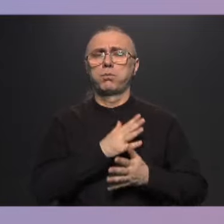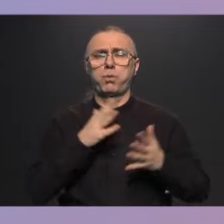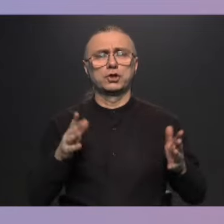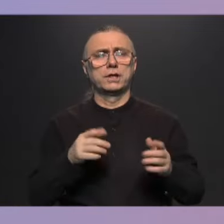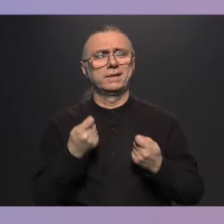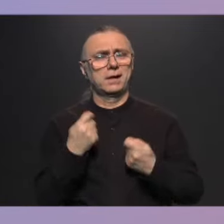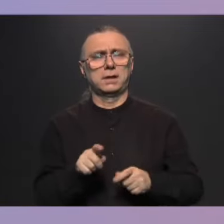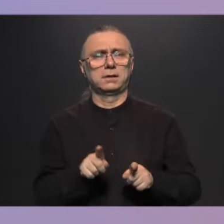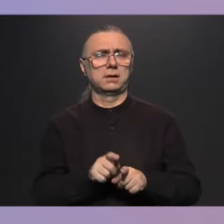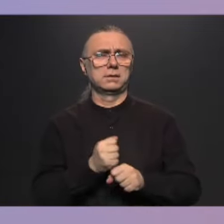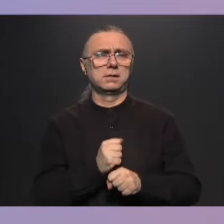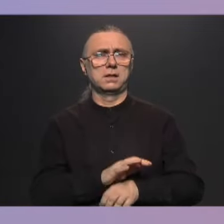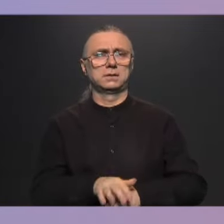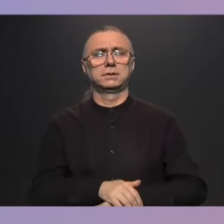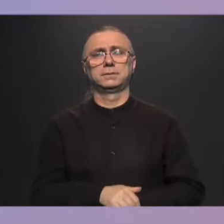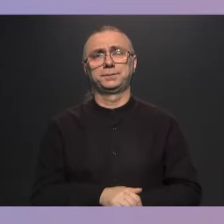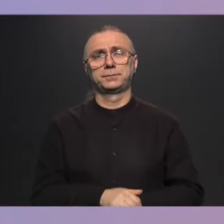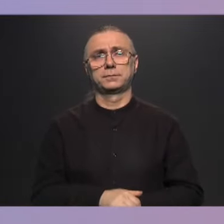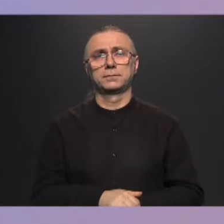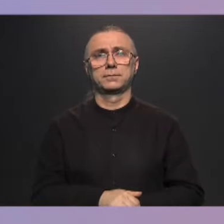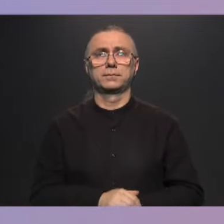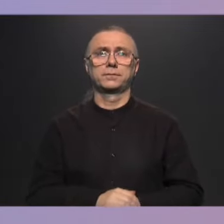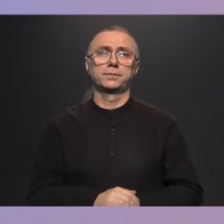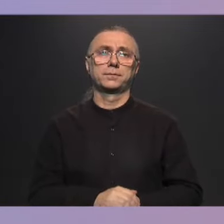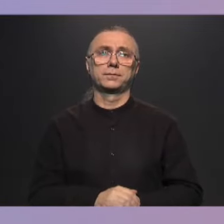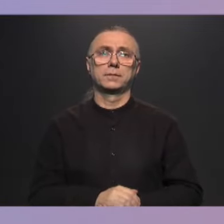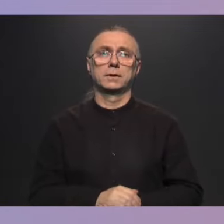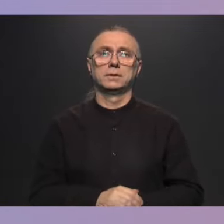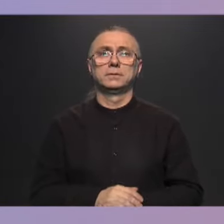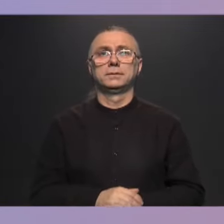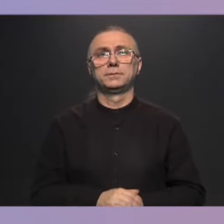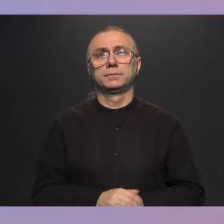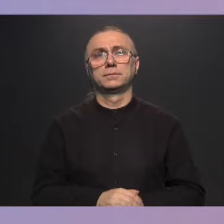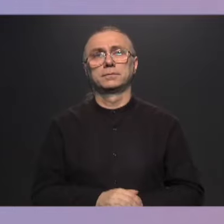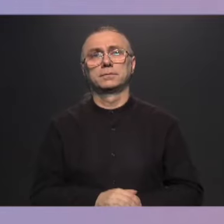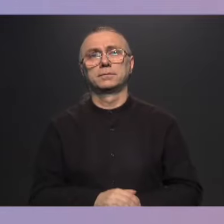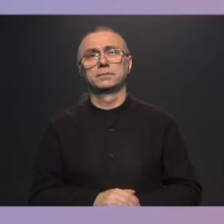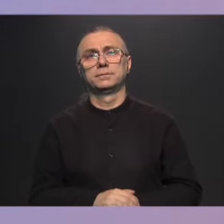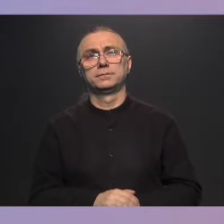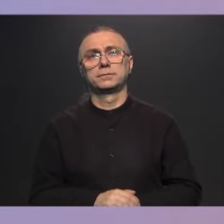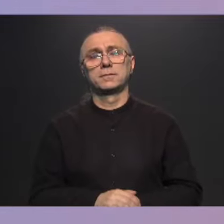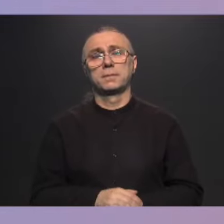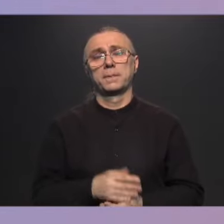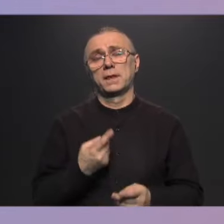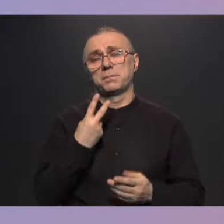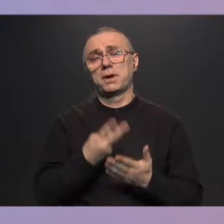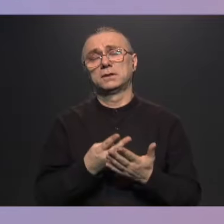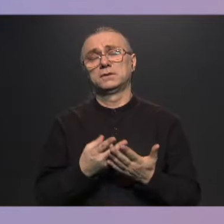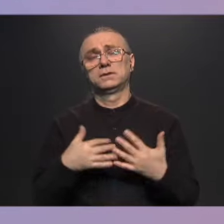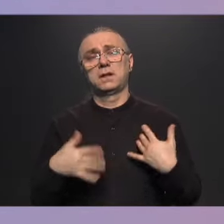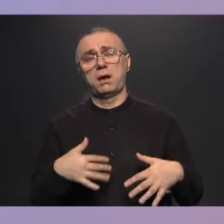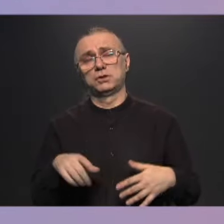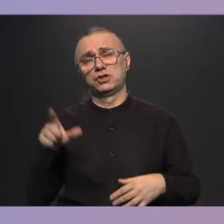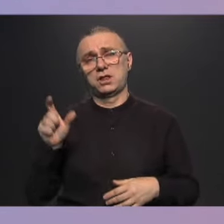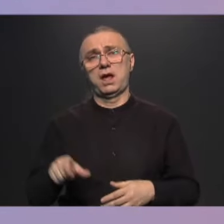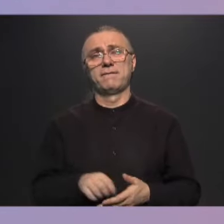делать. И, ну, вы знаете, просто, ну, но это показывает о слабости человека в первую очередь, потому